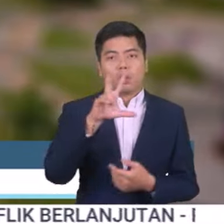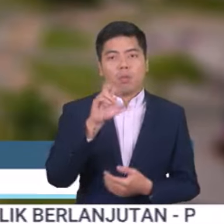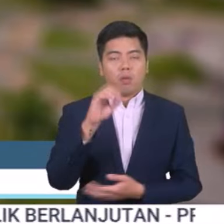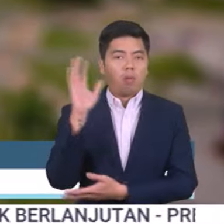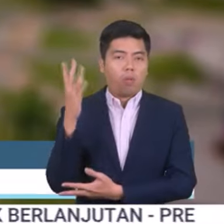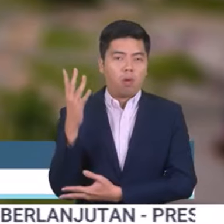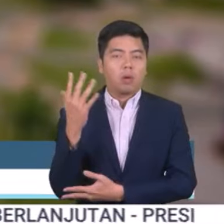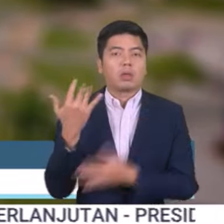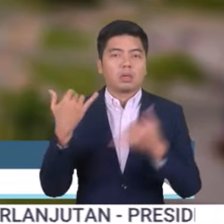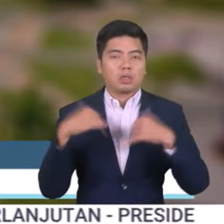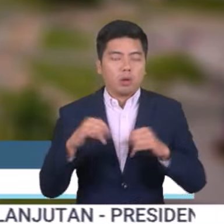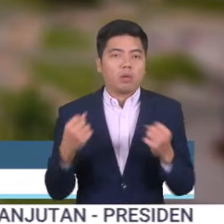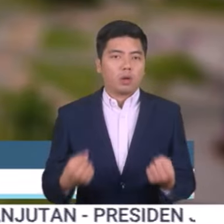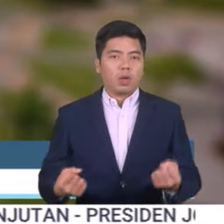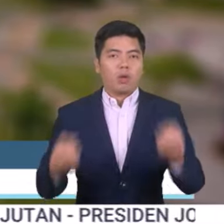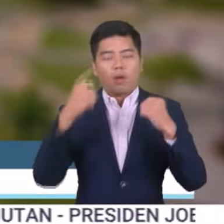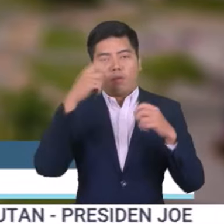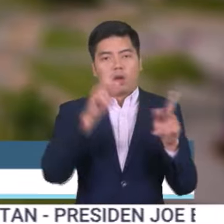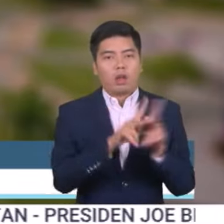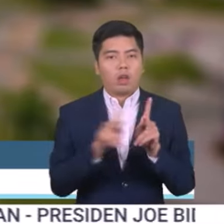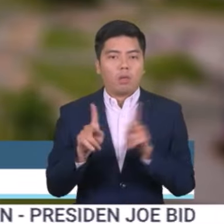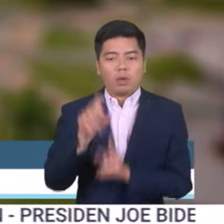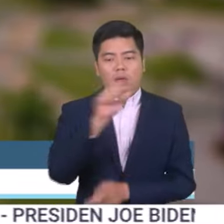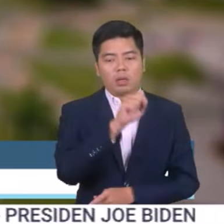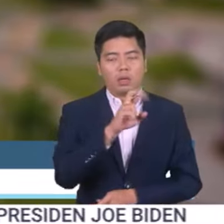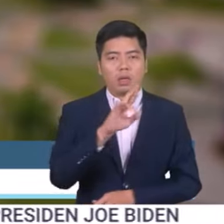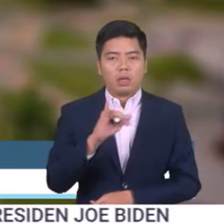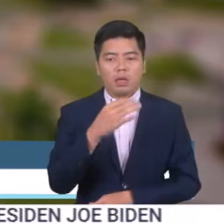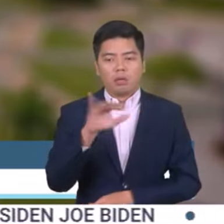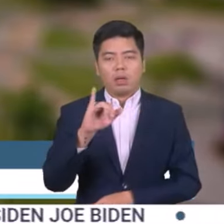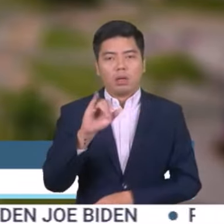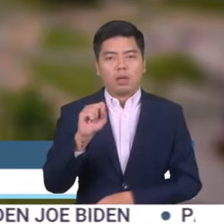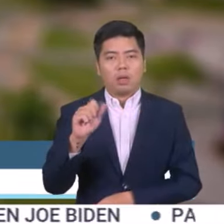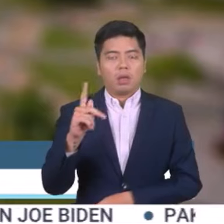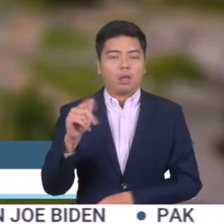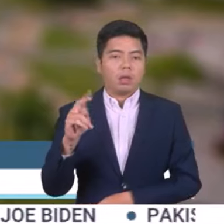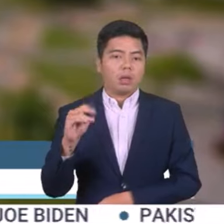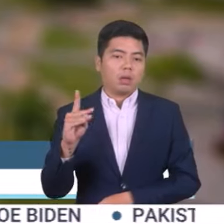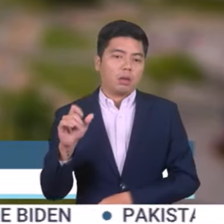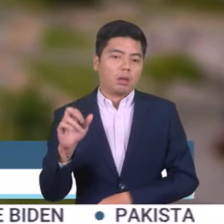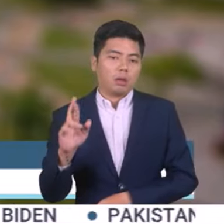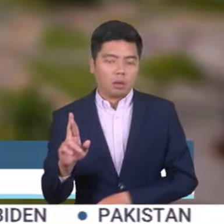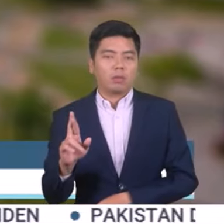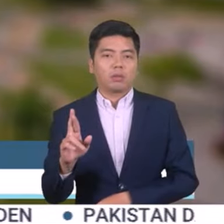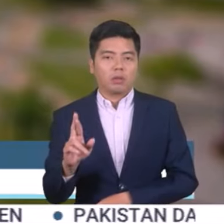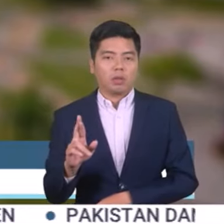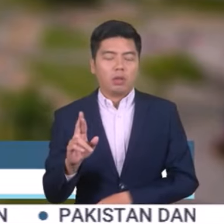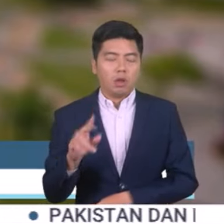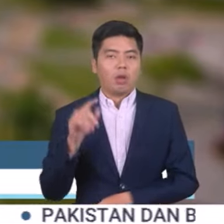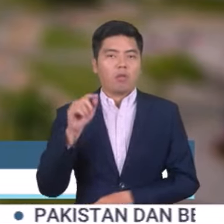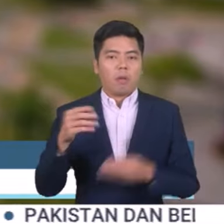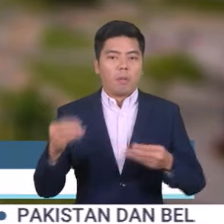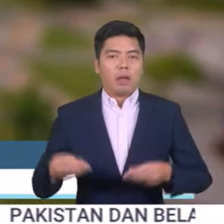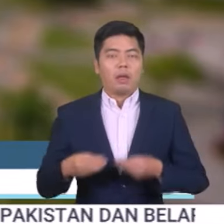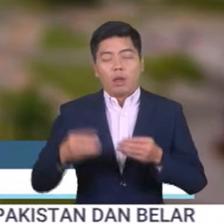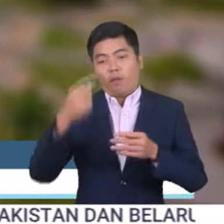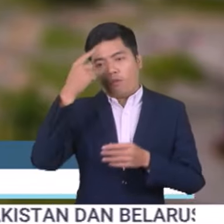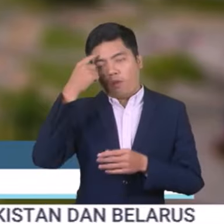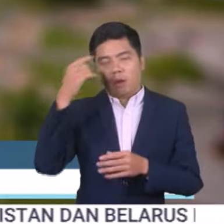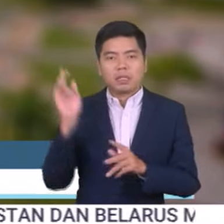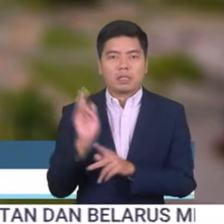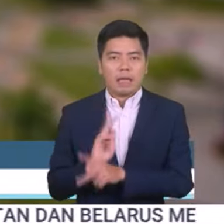pokok yang masih utuh di kampus Seri Iskandar. Unit Kampus Hijau Universiti beri jaminan untuk